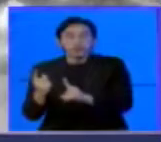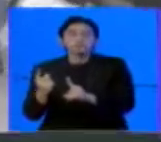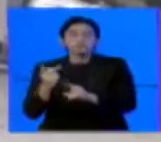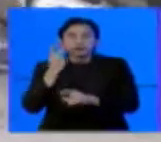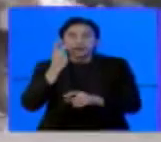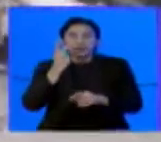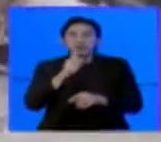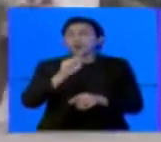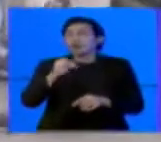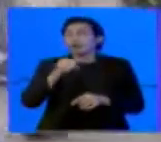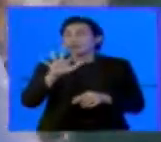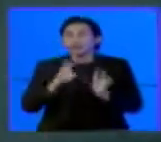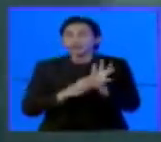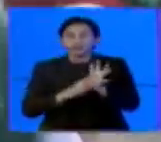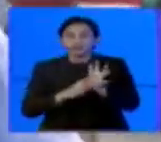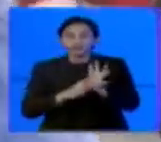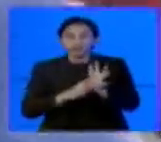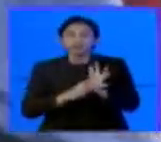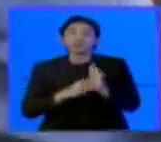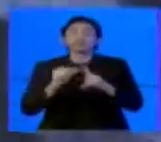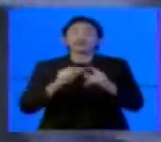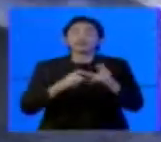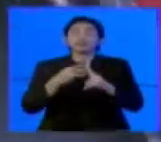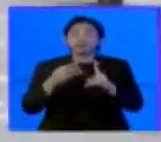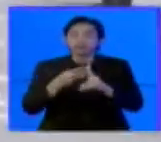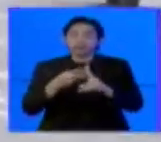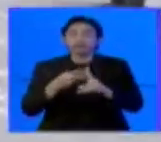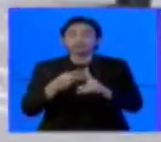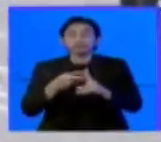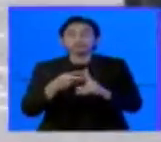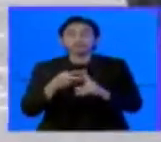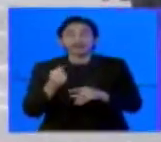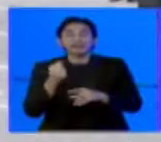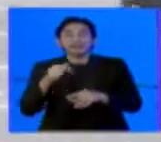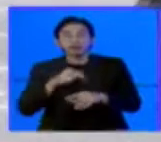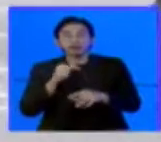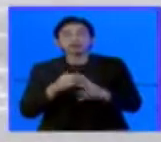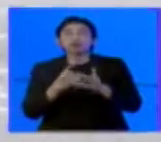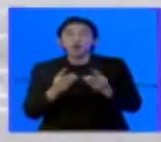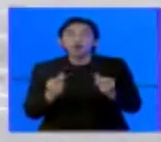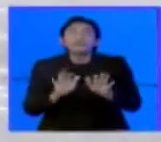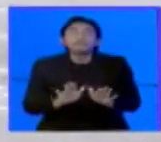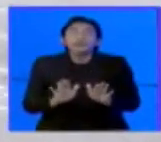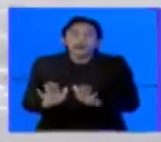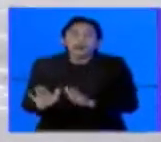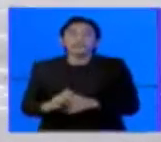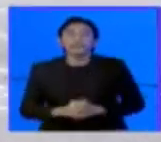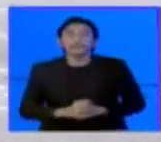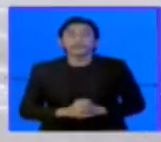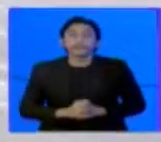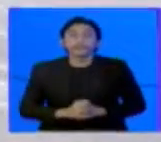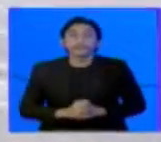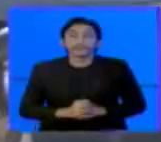meter Hai batasan sosial dan pemberlakuan jarak di pasar tradisional menjadi solusi sementara Satgas covert Emak guna memenuhi kebutuhan